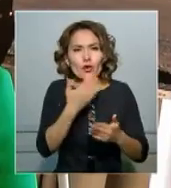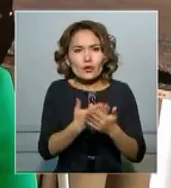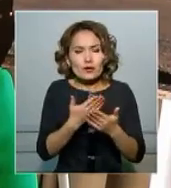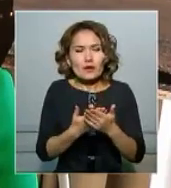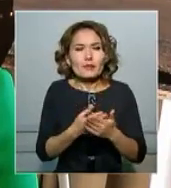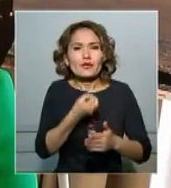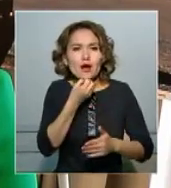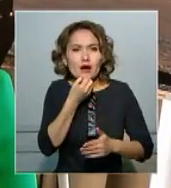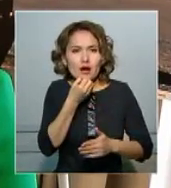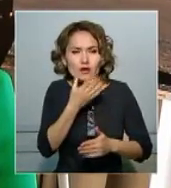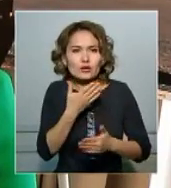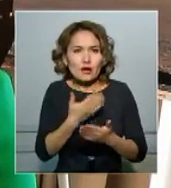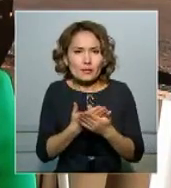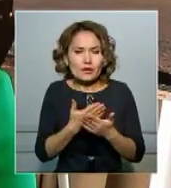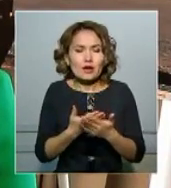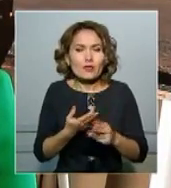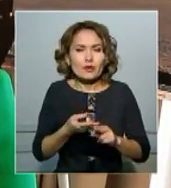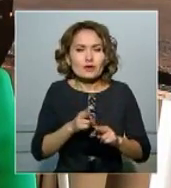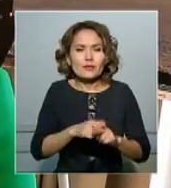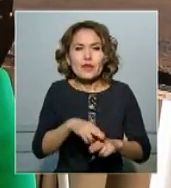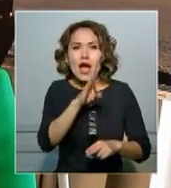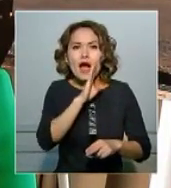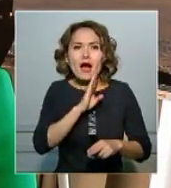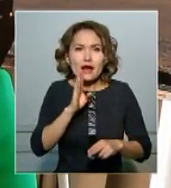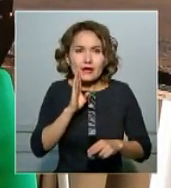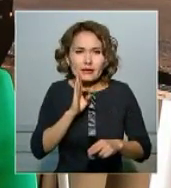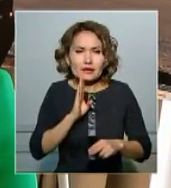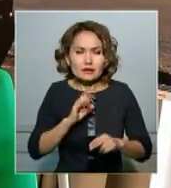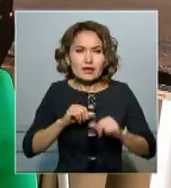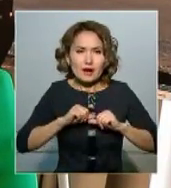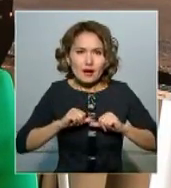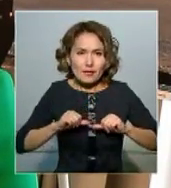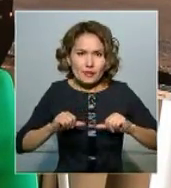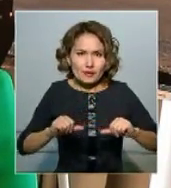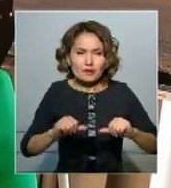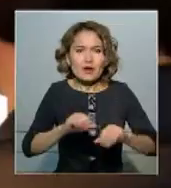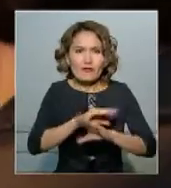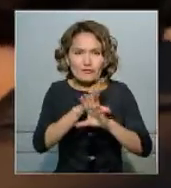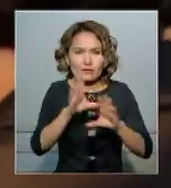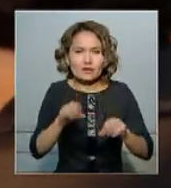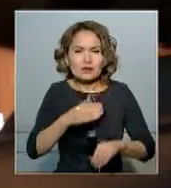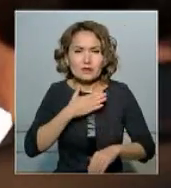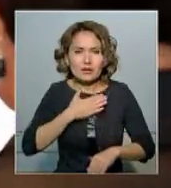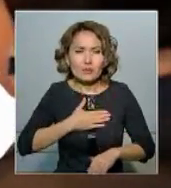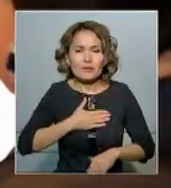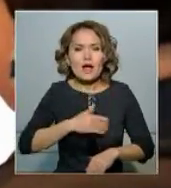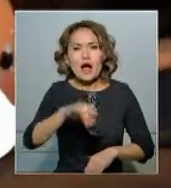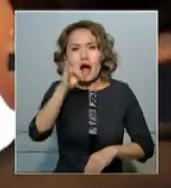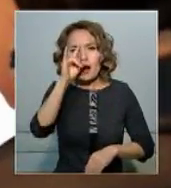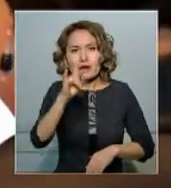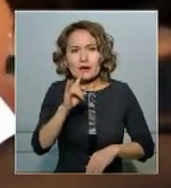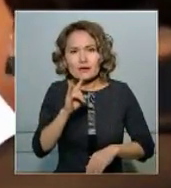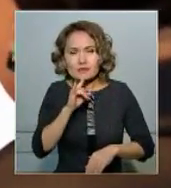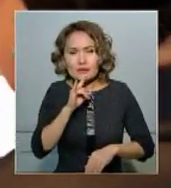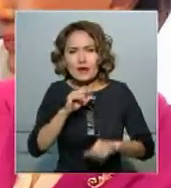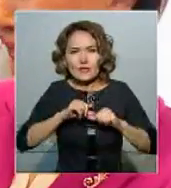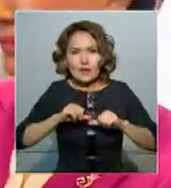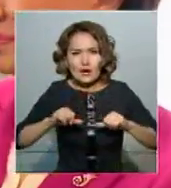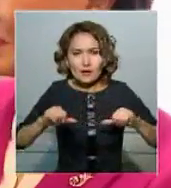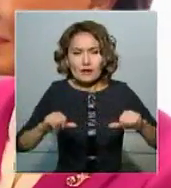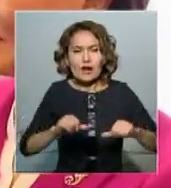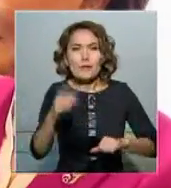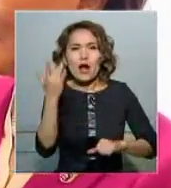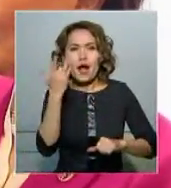үлгі. Сондықтан әйелдер мәртебесі жөніндегі комиссия бұған қызығушылық танытып отыр. Қазақстандық делегацияның ақштағы сапары